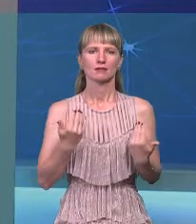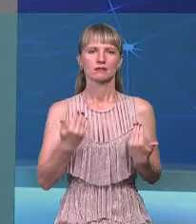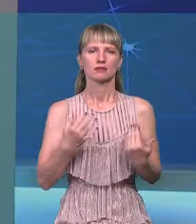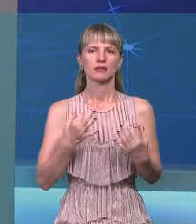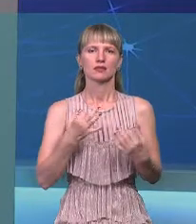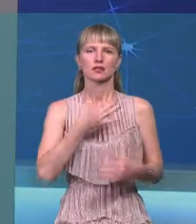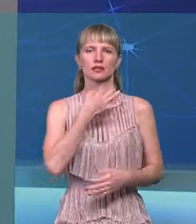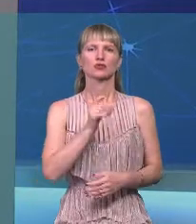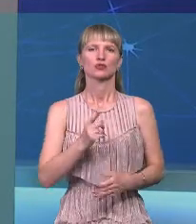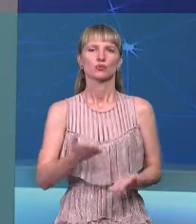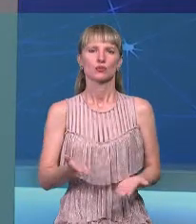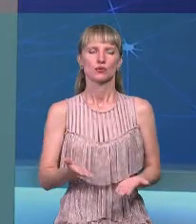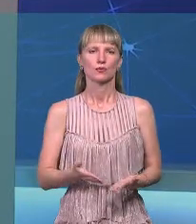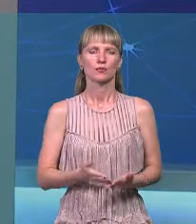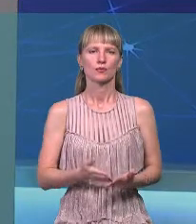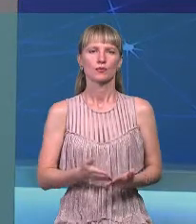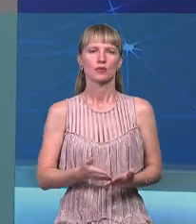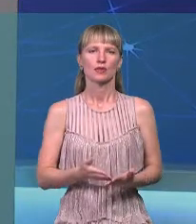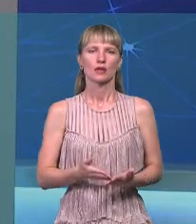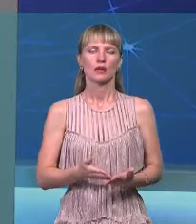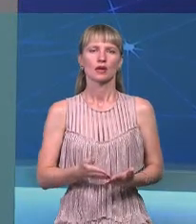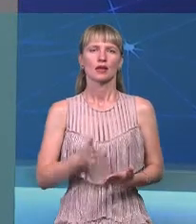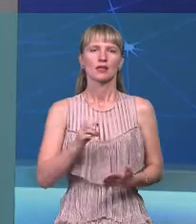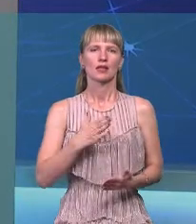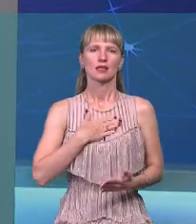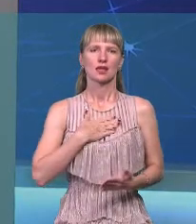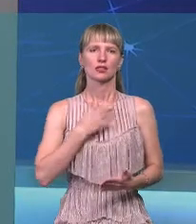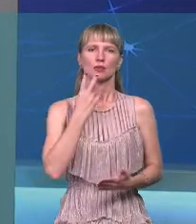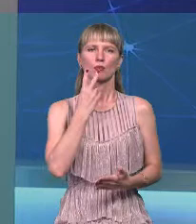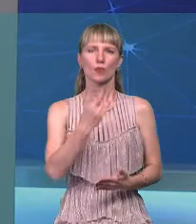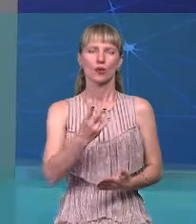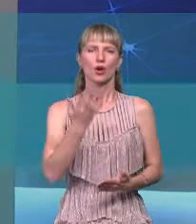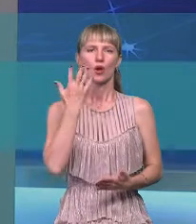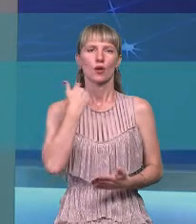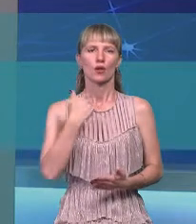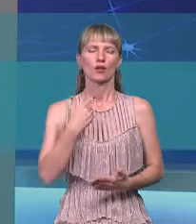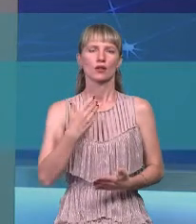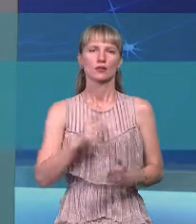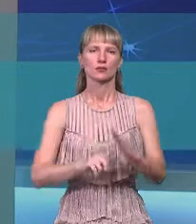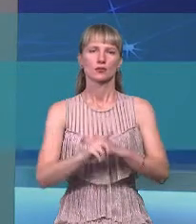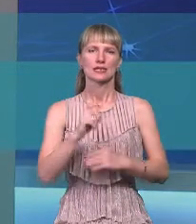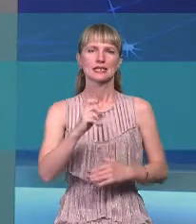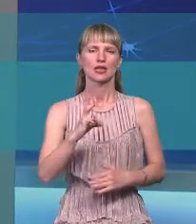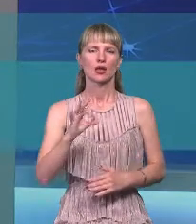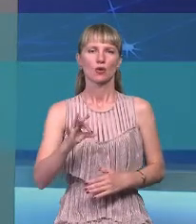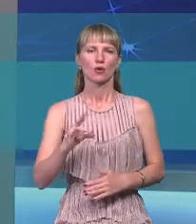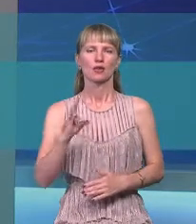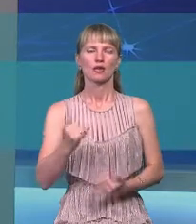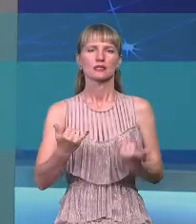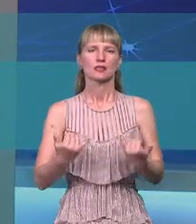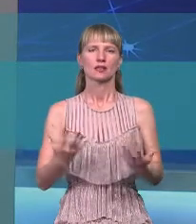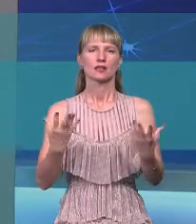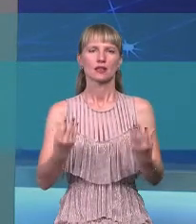немає. Чому? Бачите, на наш погляд, коли велося зовнішнє незалежне оцінювання, на